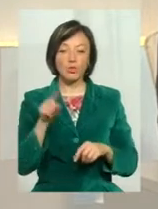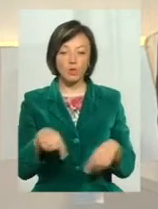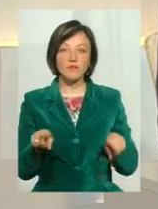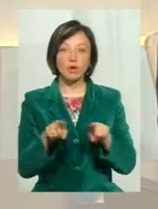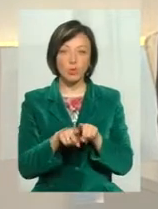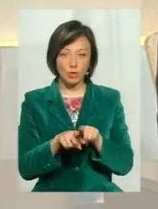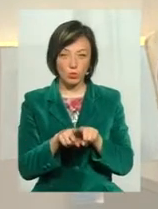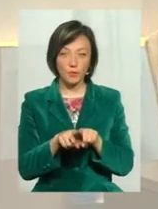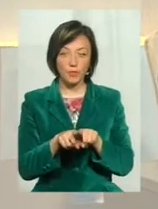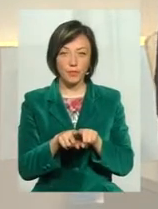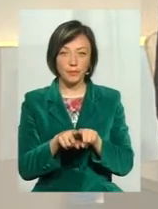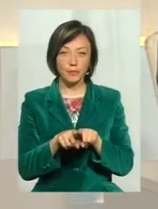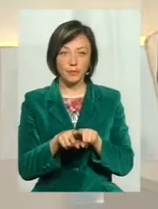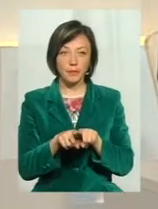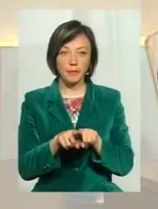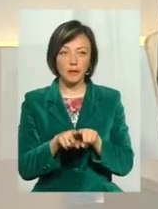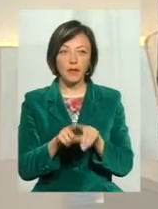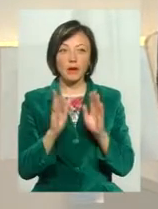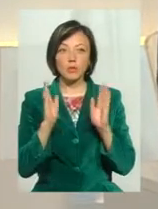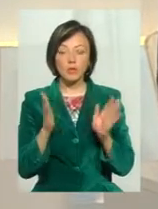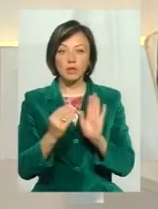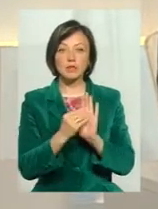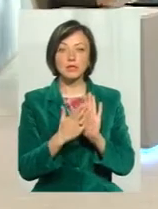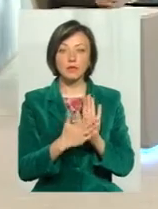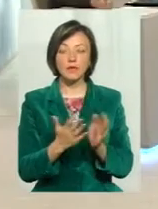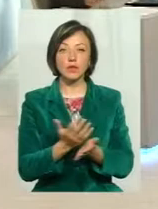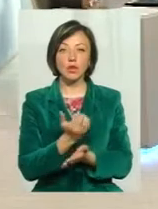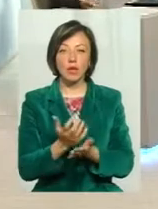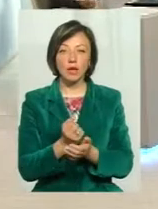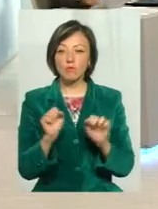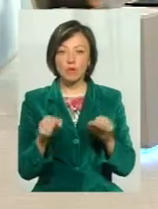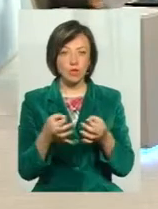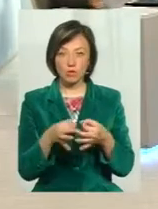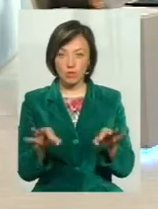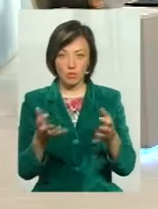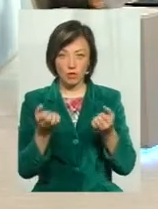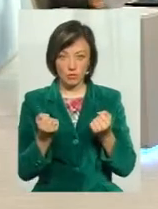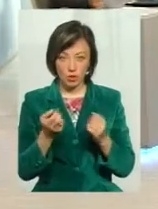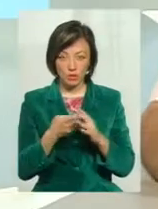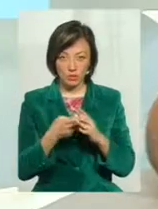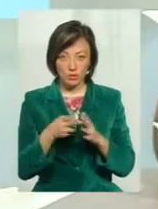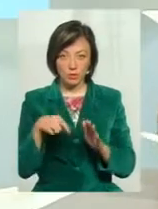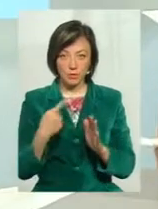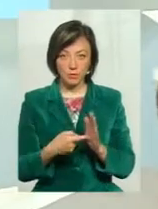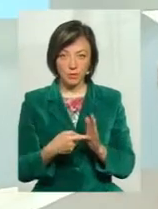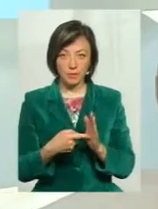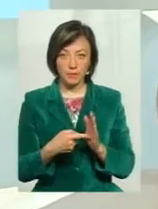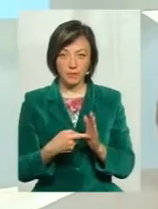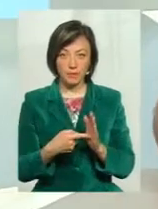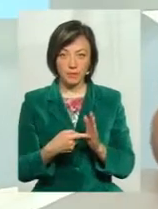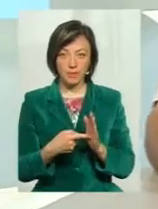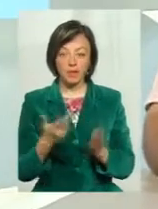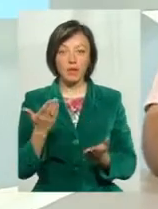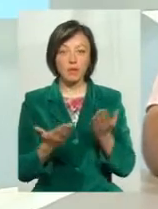одно буде на неї зареєстрований дохід, який може не дозволити отримати субсидію? Ну, якщо вона зареєстрована